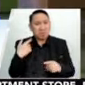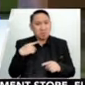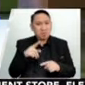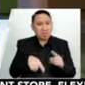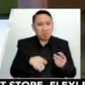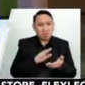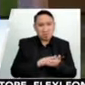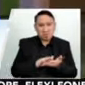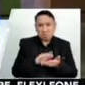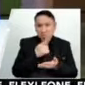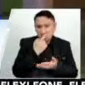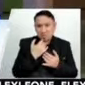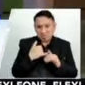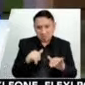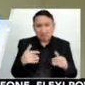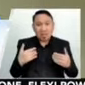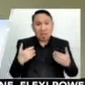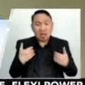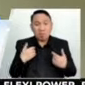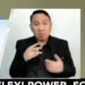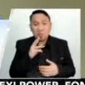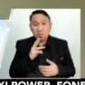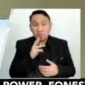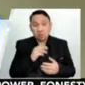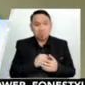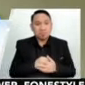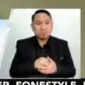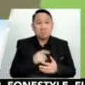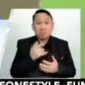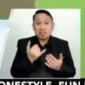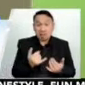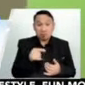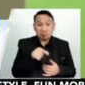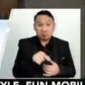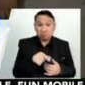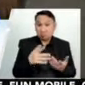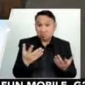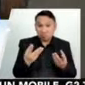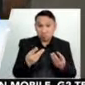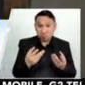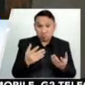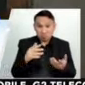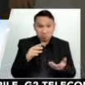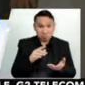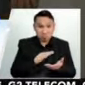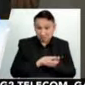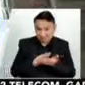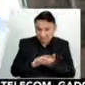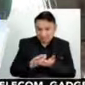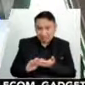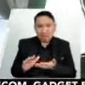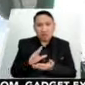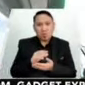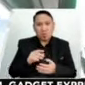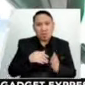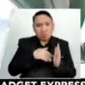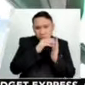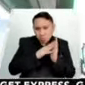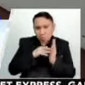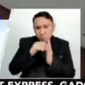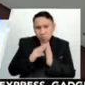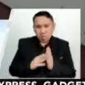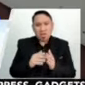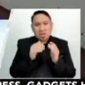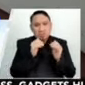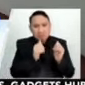tubig. Ngayong wala ng baha sa loob, tulong-tulong sa paglilinis, pagpipinta, at pag-aayos ng mga upuan at mga libro ang mga